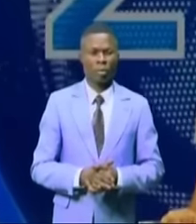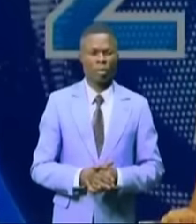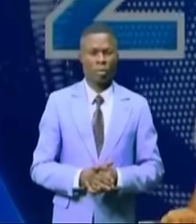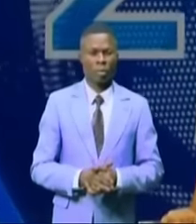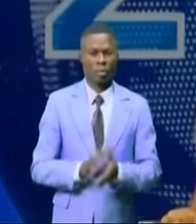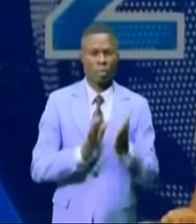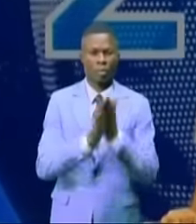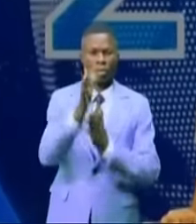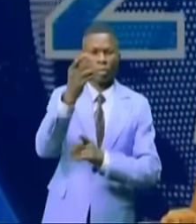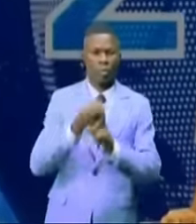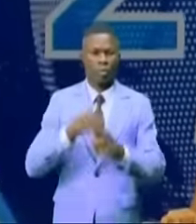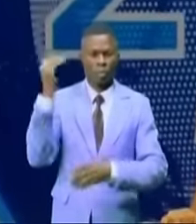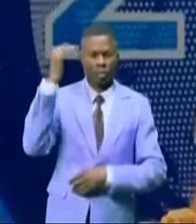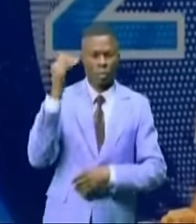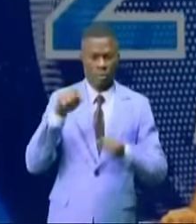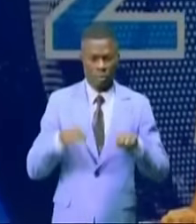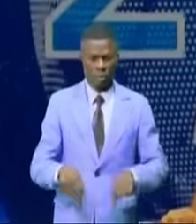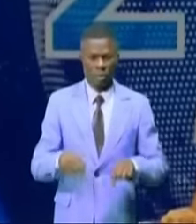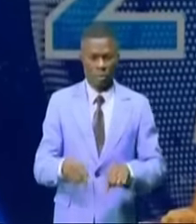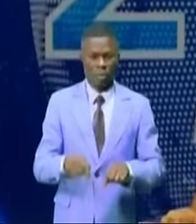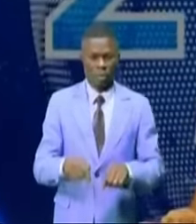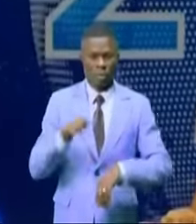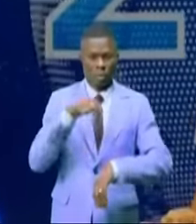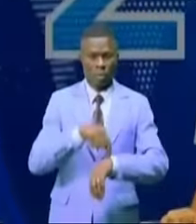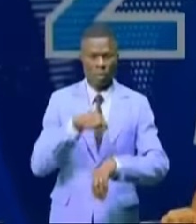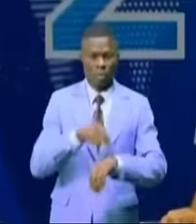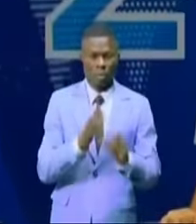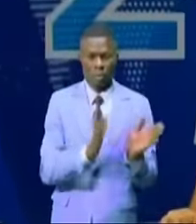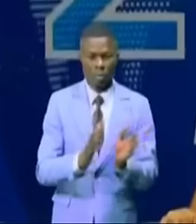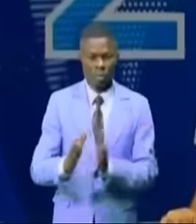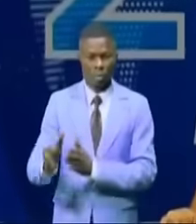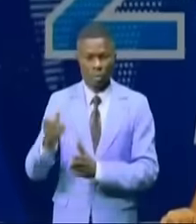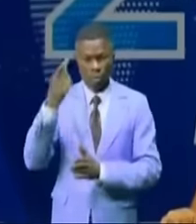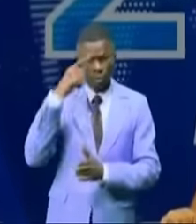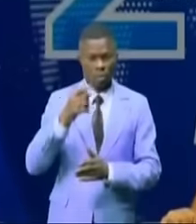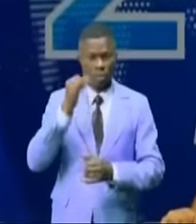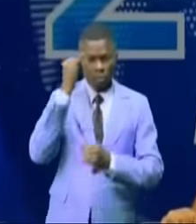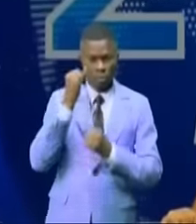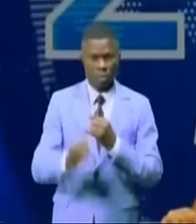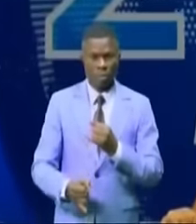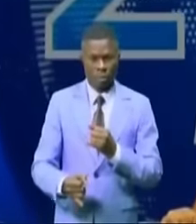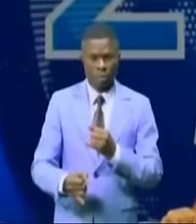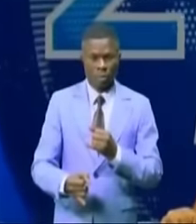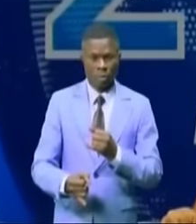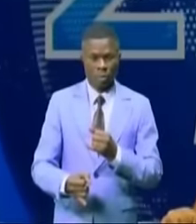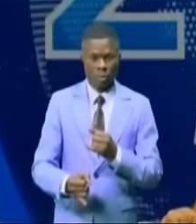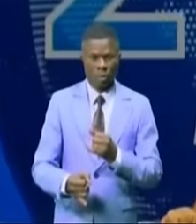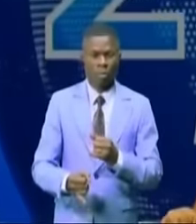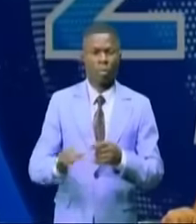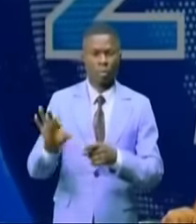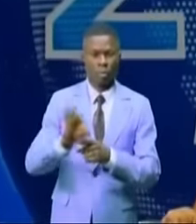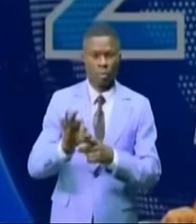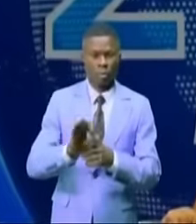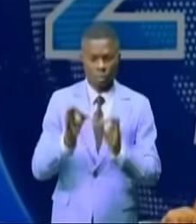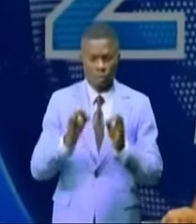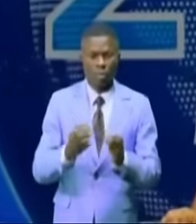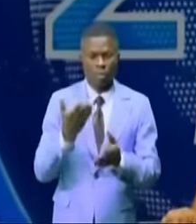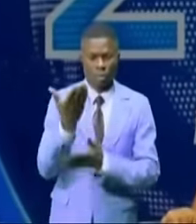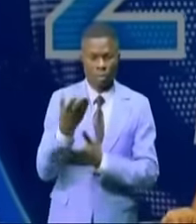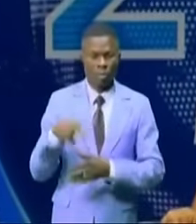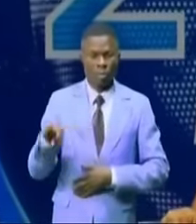Le 15 décembre, c'est aujourd'hui et c'est la date prévue pour la clôture de la session. Mais nous vous